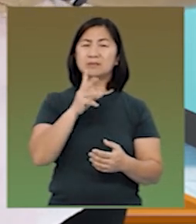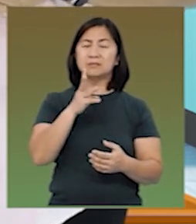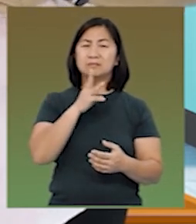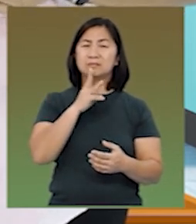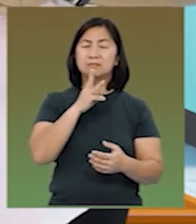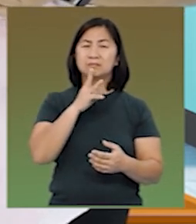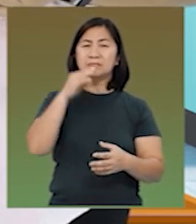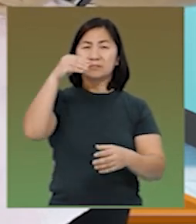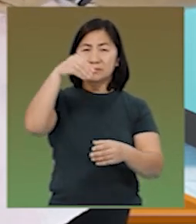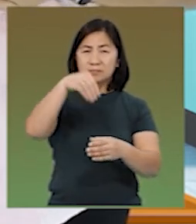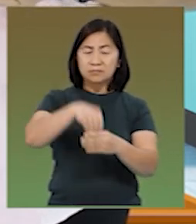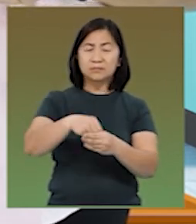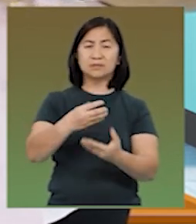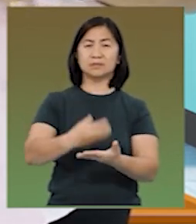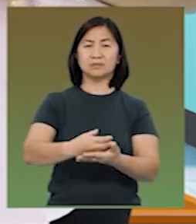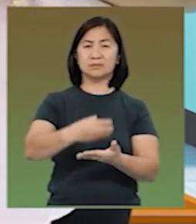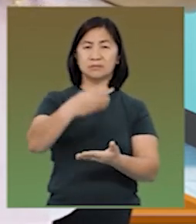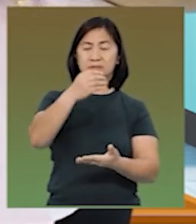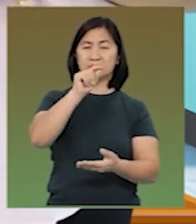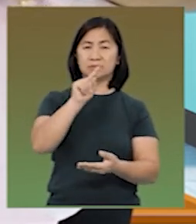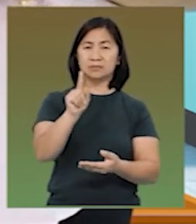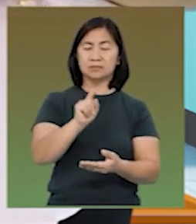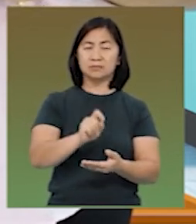maaring ilagay sa lalagyan?